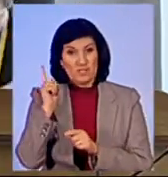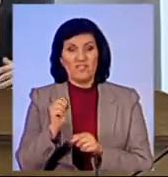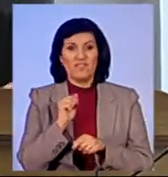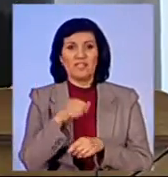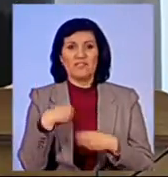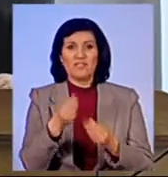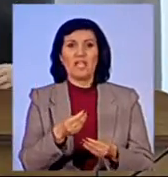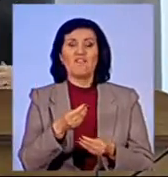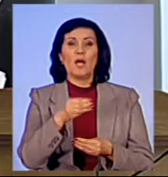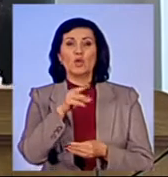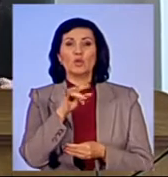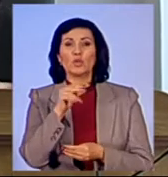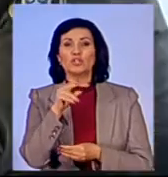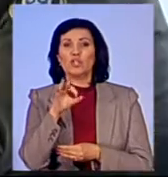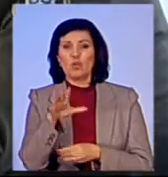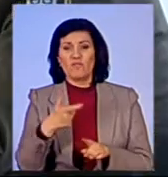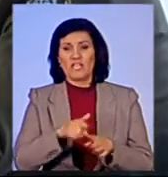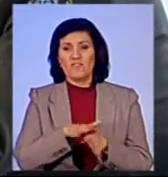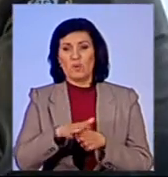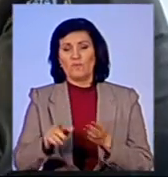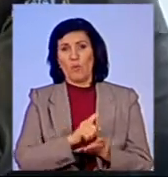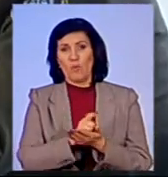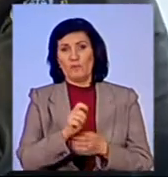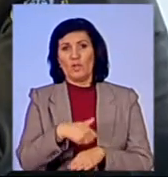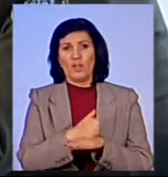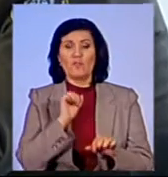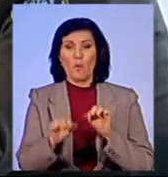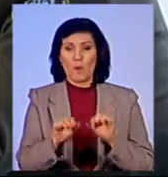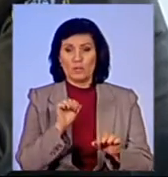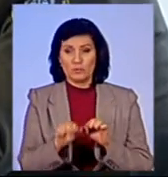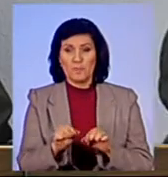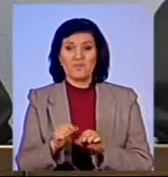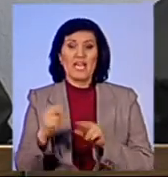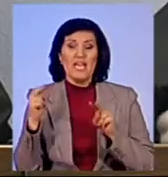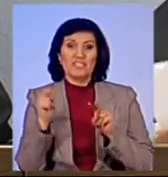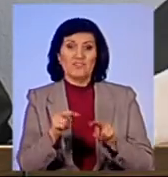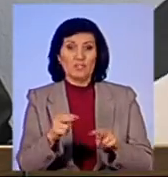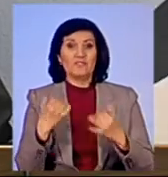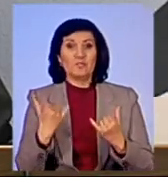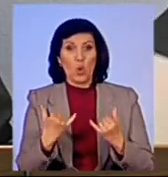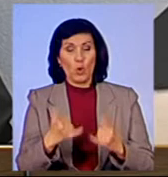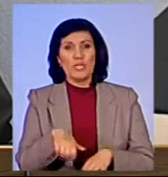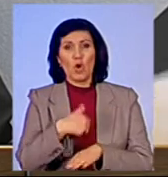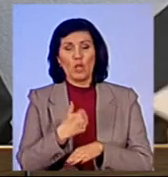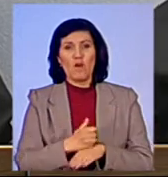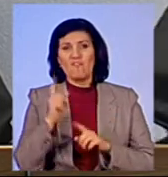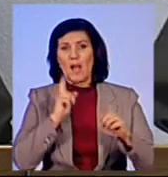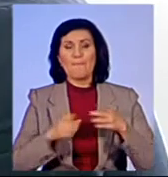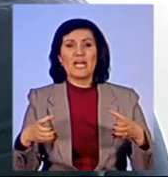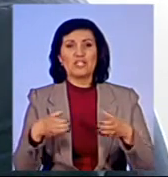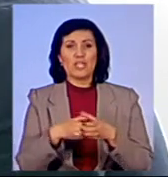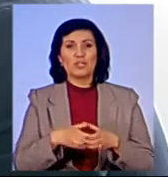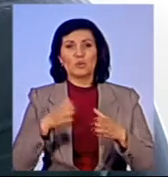віддав Олександр Турчинов, який виконував обов'язки головнокомандувача. Свідчив сьогодні голова Меджлісу кримсько-татарського народу